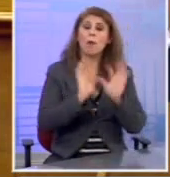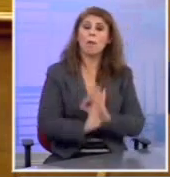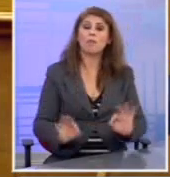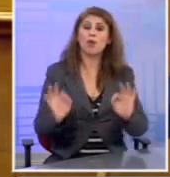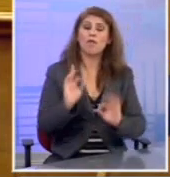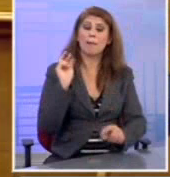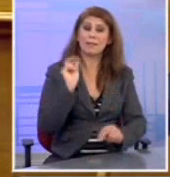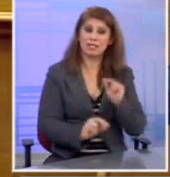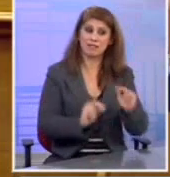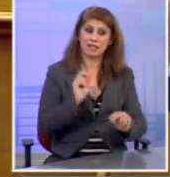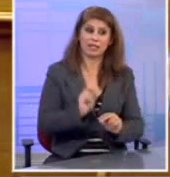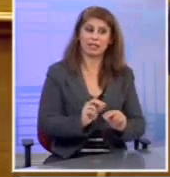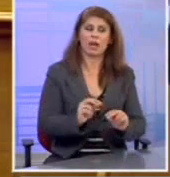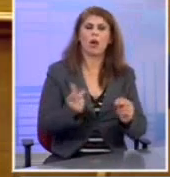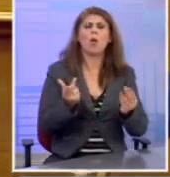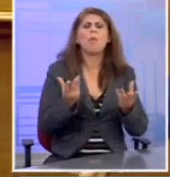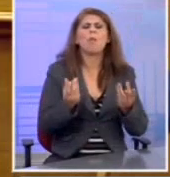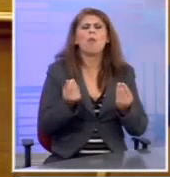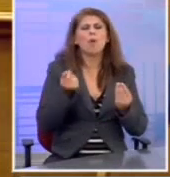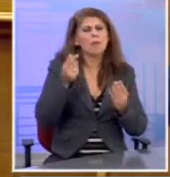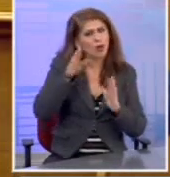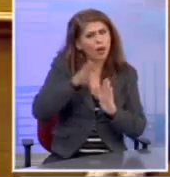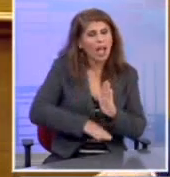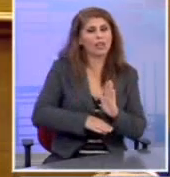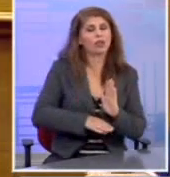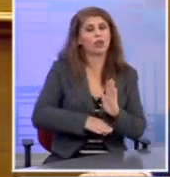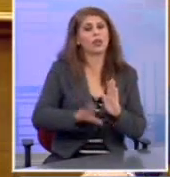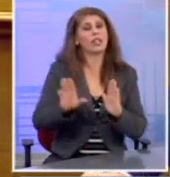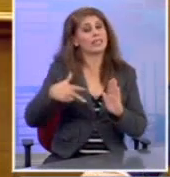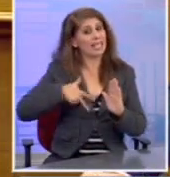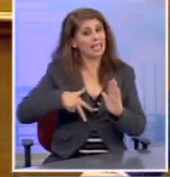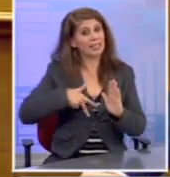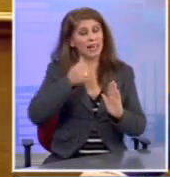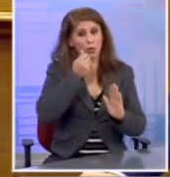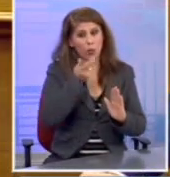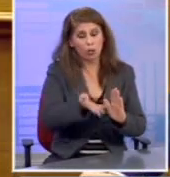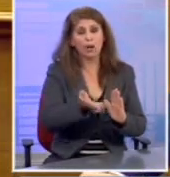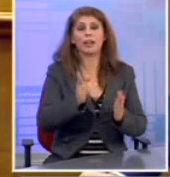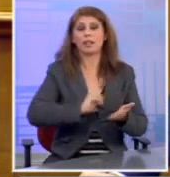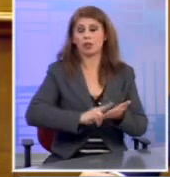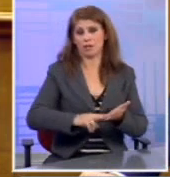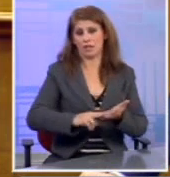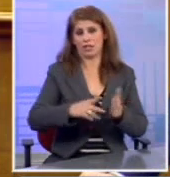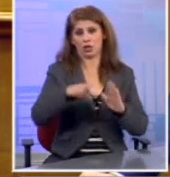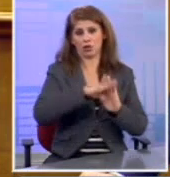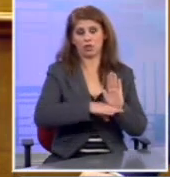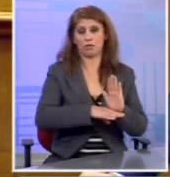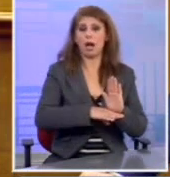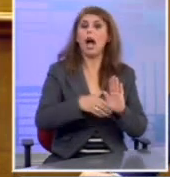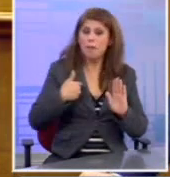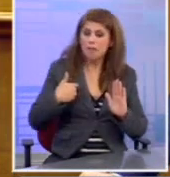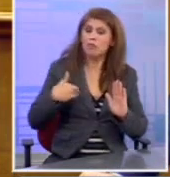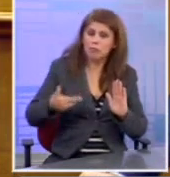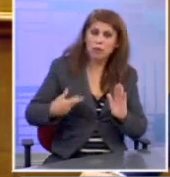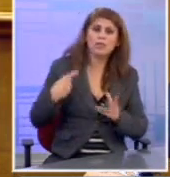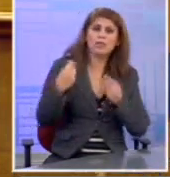και ψηφίζατε πολύ λιγότερα ως κρατική δαπάνη για το ασφαλιστικό από αυτά που εμείς δίνουμε